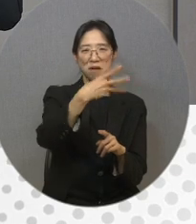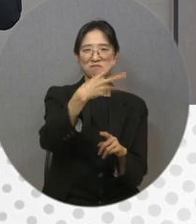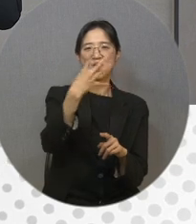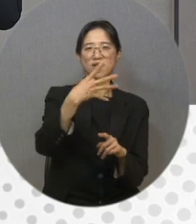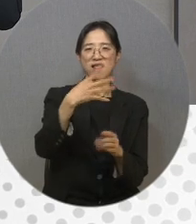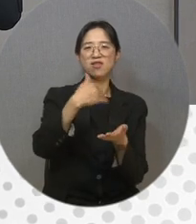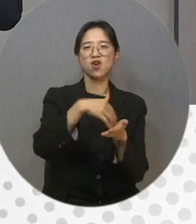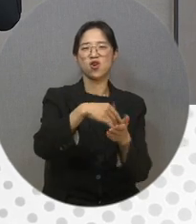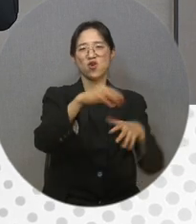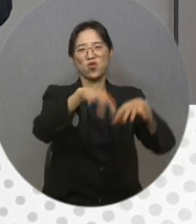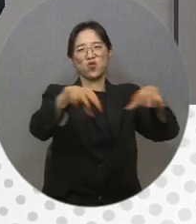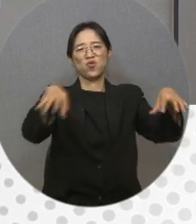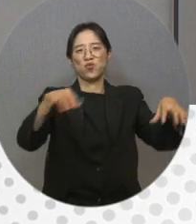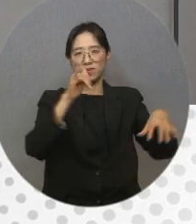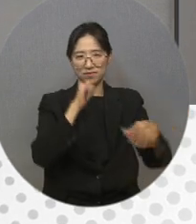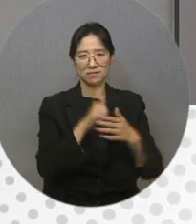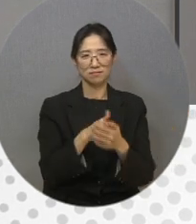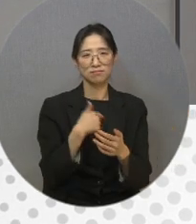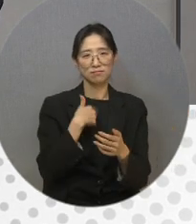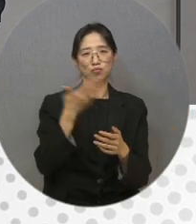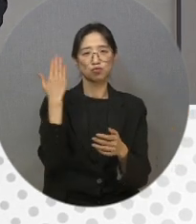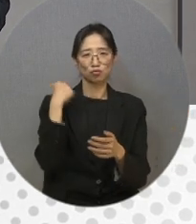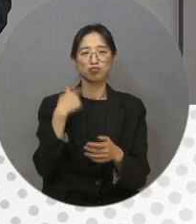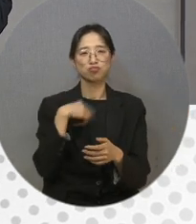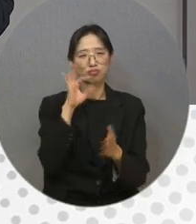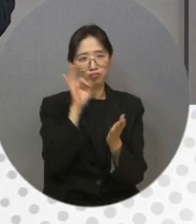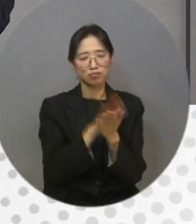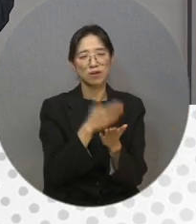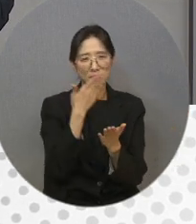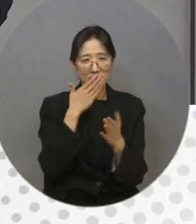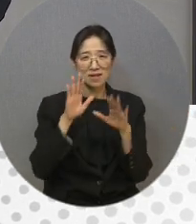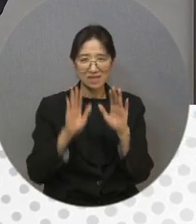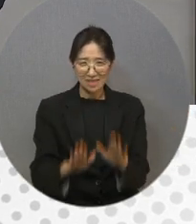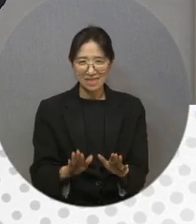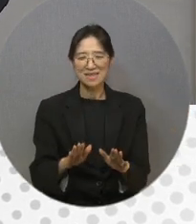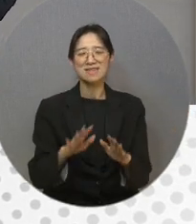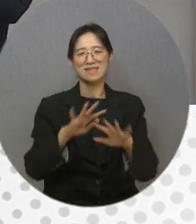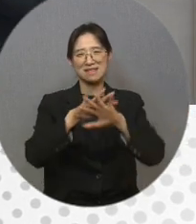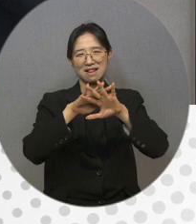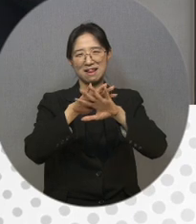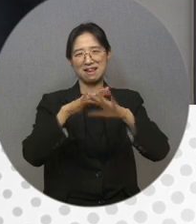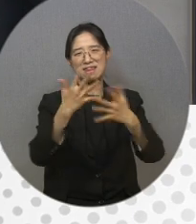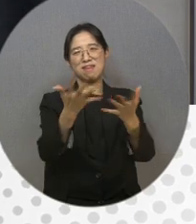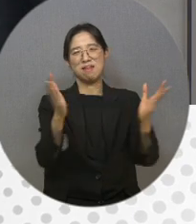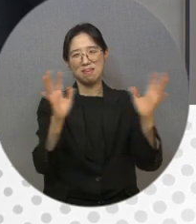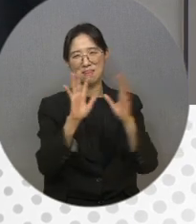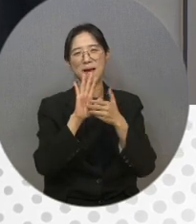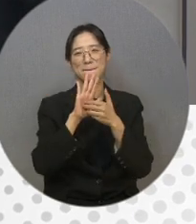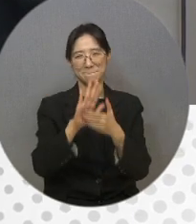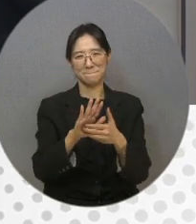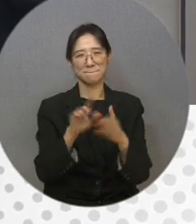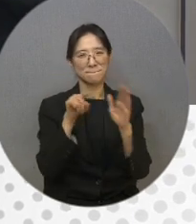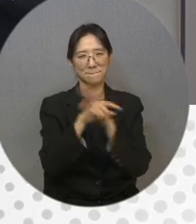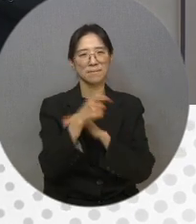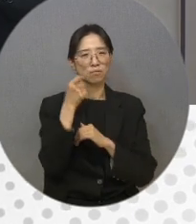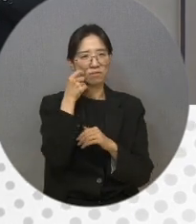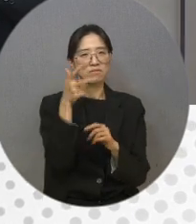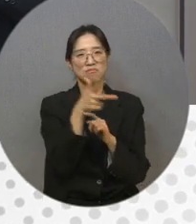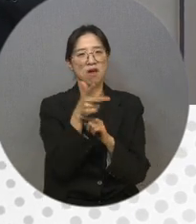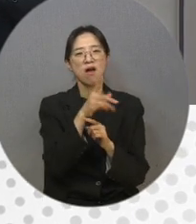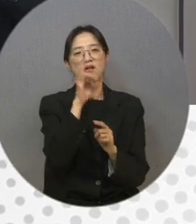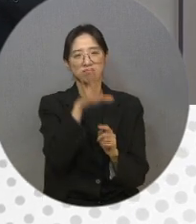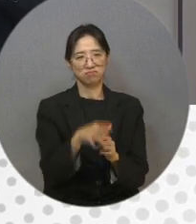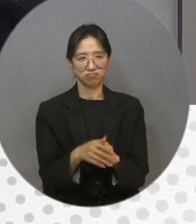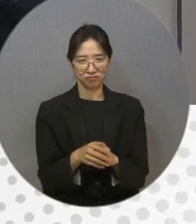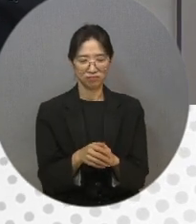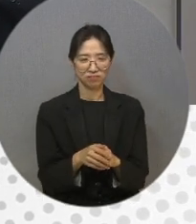있습니다. 그 전에 저희들은 가면 그냥 볼 수 있었지만 지금은 다 펜스 쳐요. 그리고 못 들어가게 이미 촬영도 못하게 합니다. 어떨 때